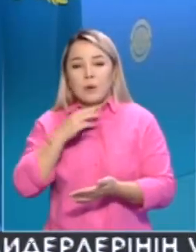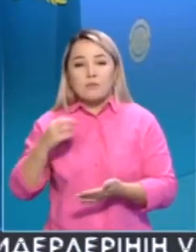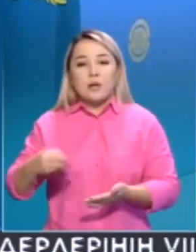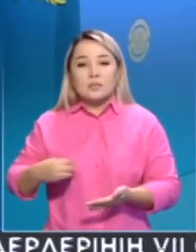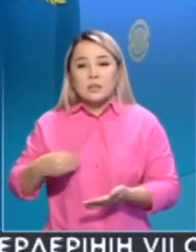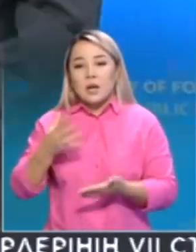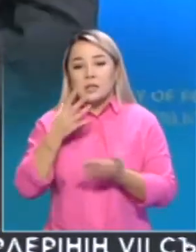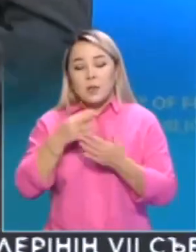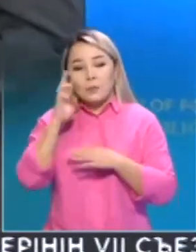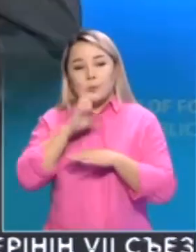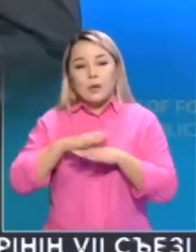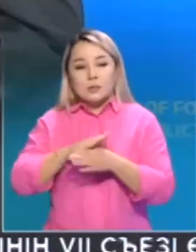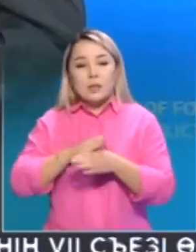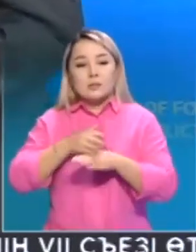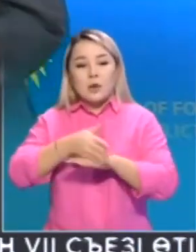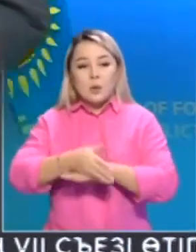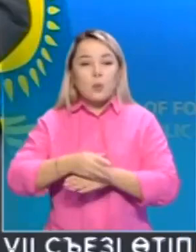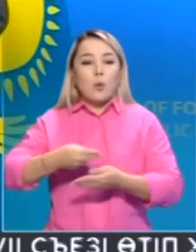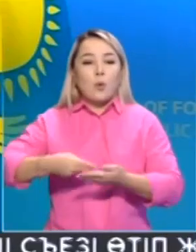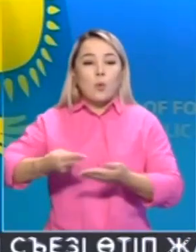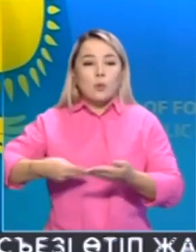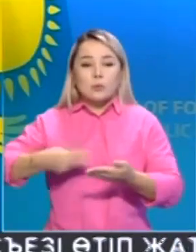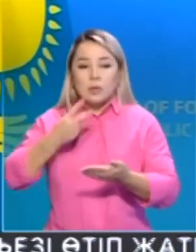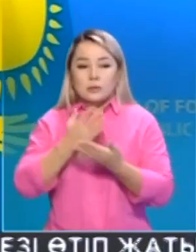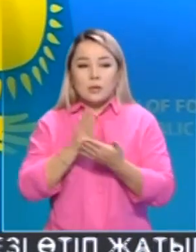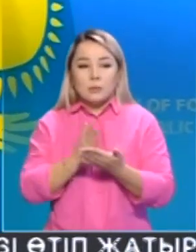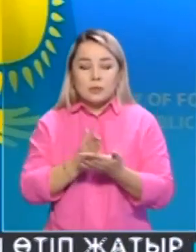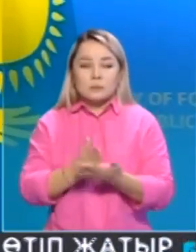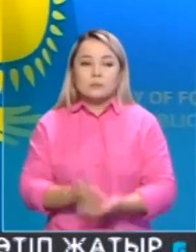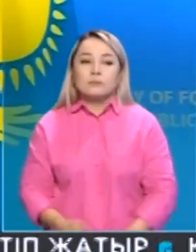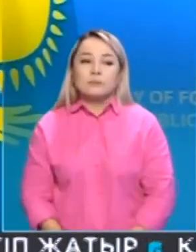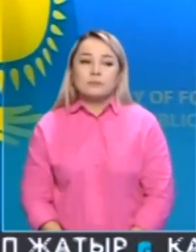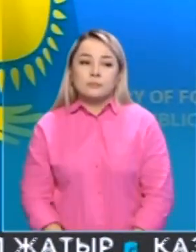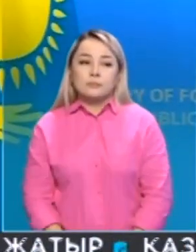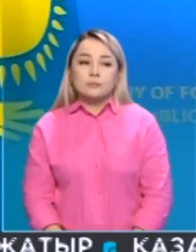Қазақстанға мемлекеттік сапары аясында қол қойылып отыр.